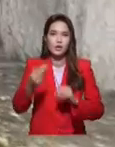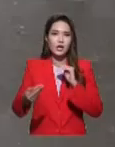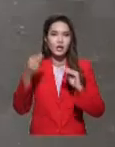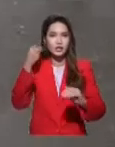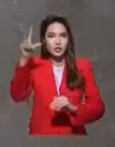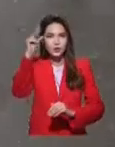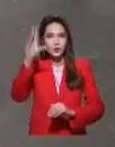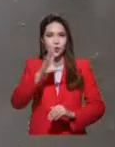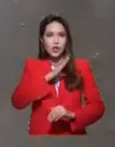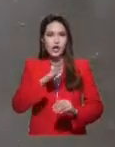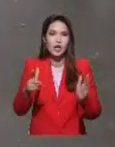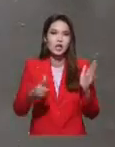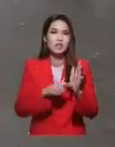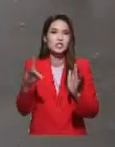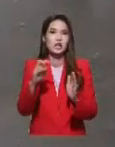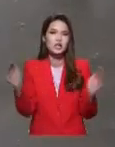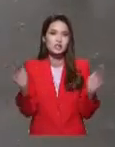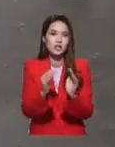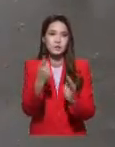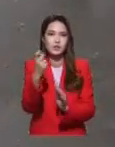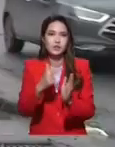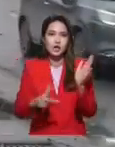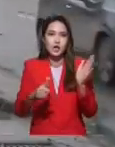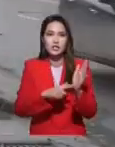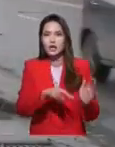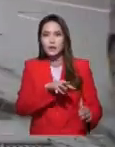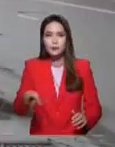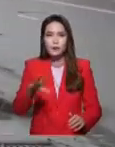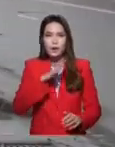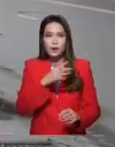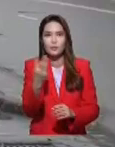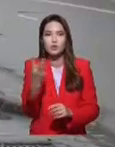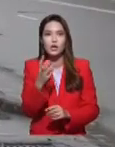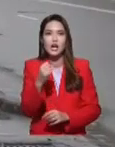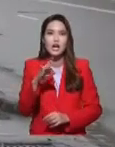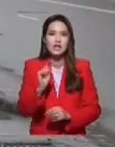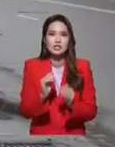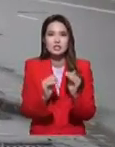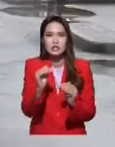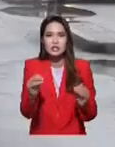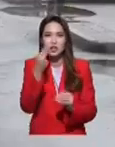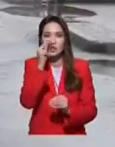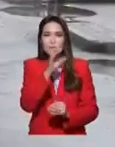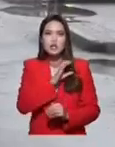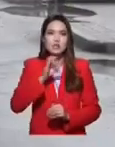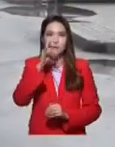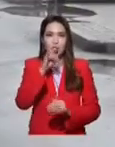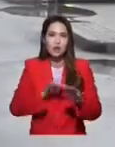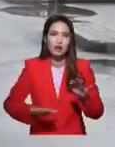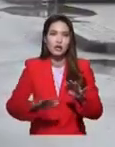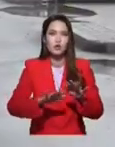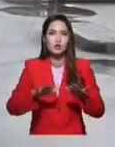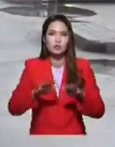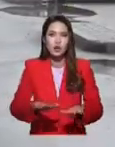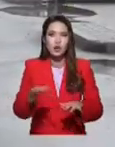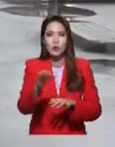эта сумма была аж в 7 раз меньше – 137 миллионов. В тройке антирейтинга также Шымкент и Северо-Казахстанская